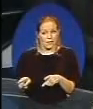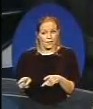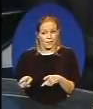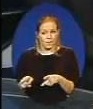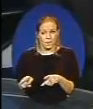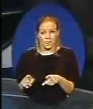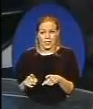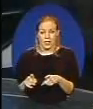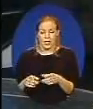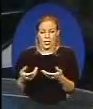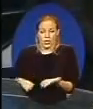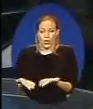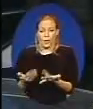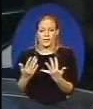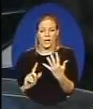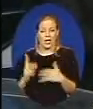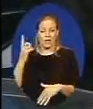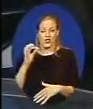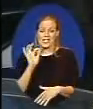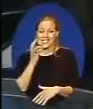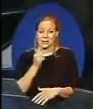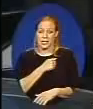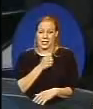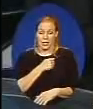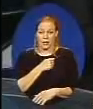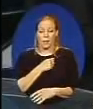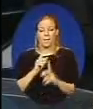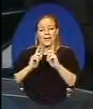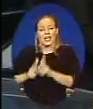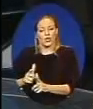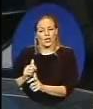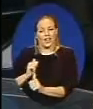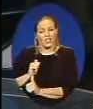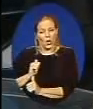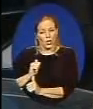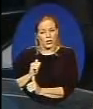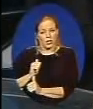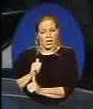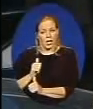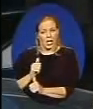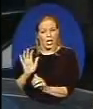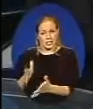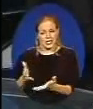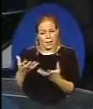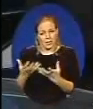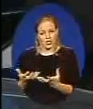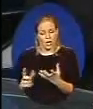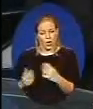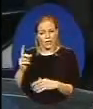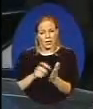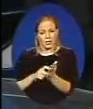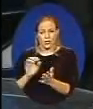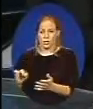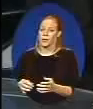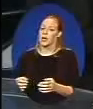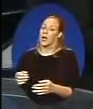זה נוכח המספר הגבוה של צעירים דתיים ביחידות קרביות וקצועה, אז המשקל שלהם גם עולה וגם הדרישה שלהם